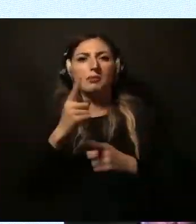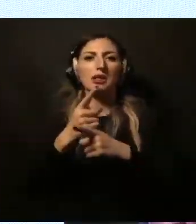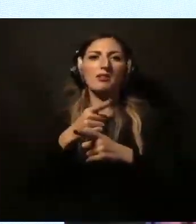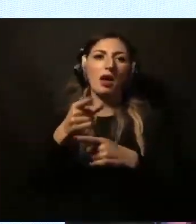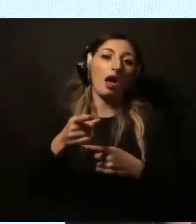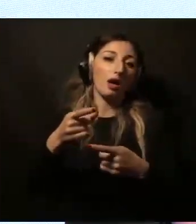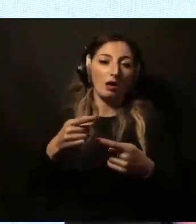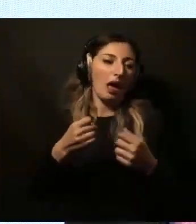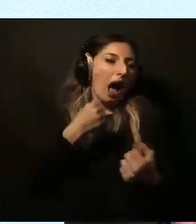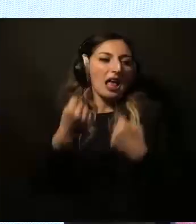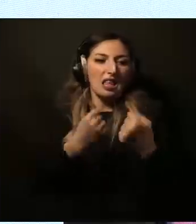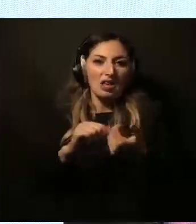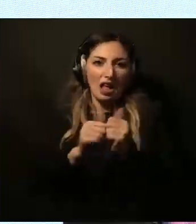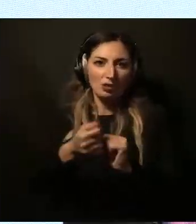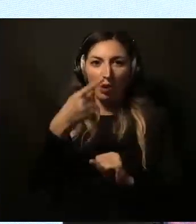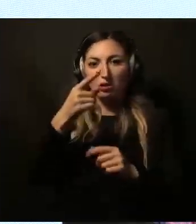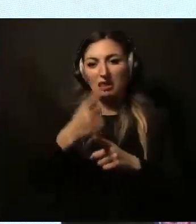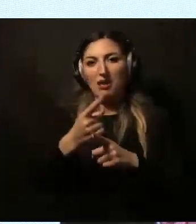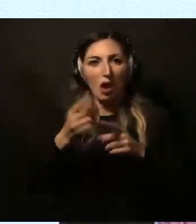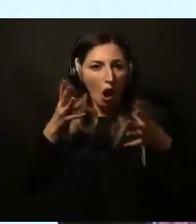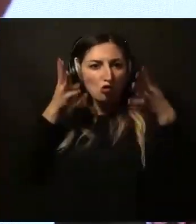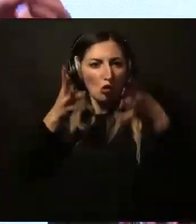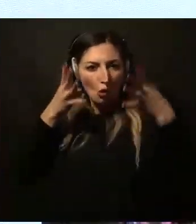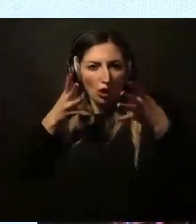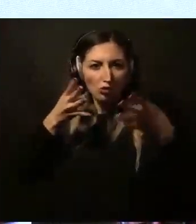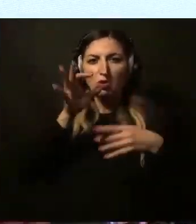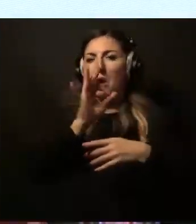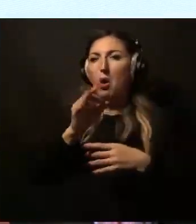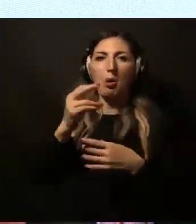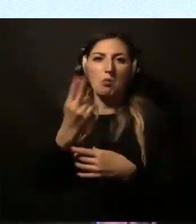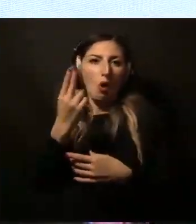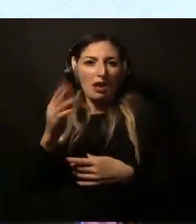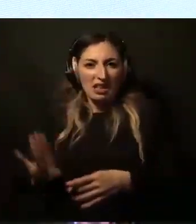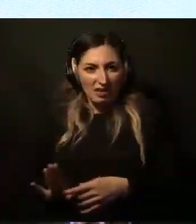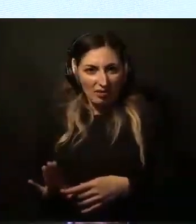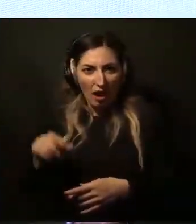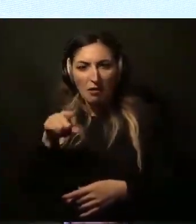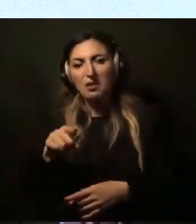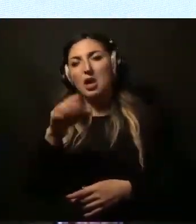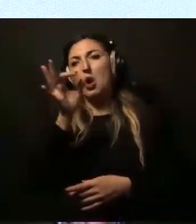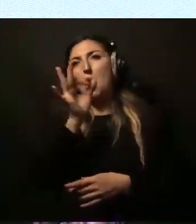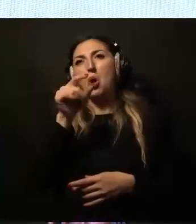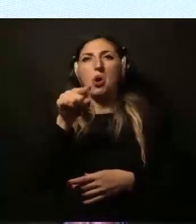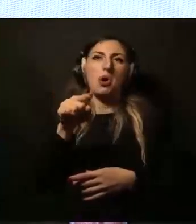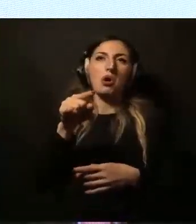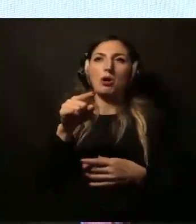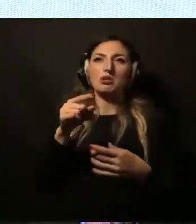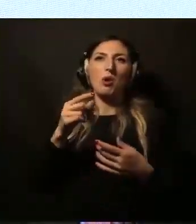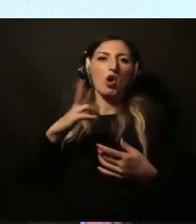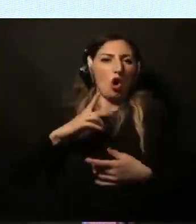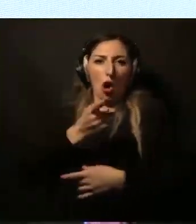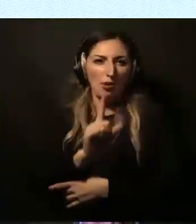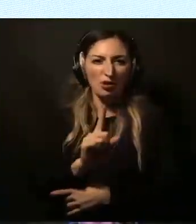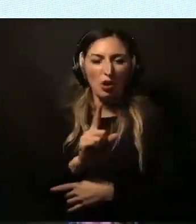facendo attività fisica che si senta costantemente sbagliato in errore scomodo qualcosa che